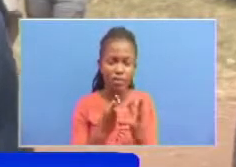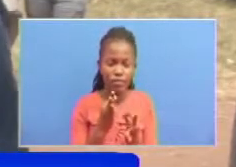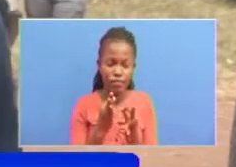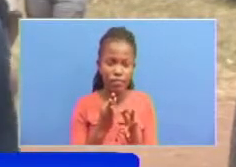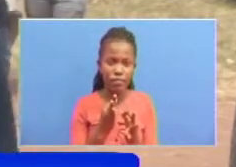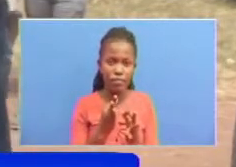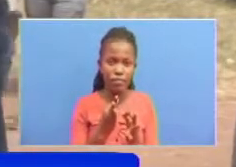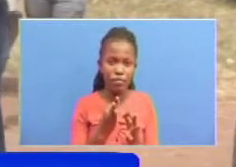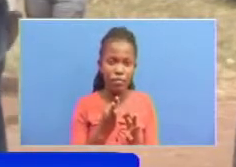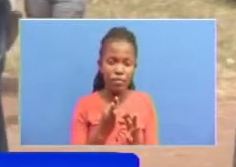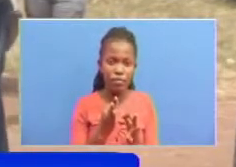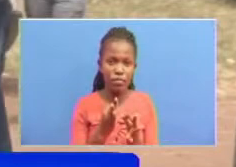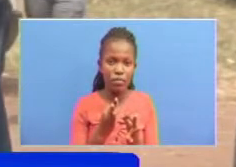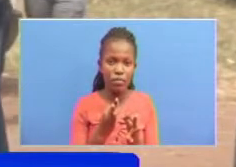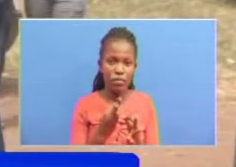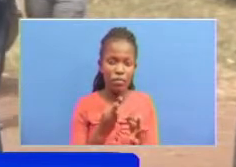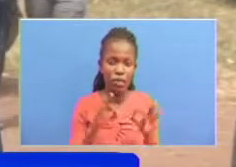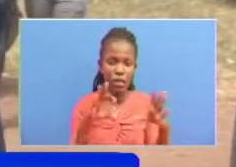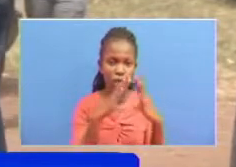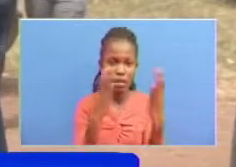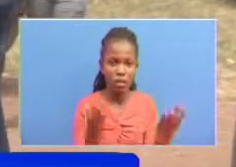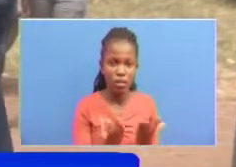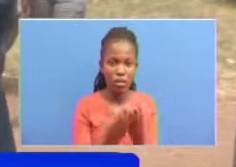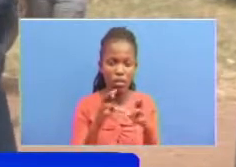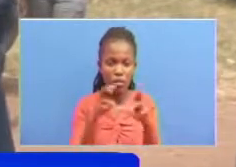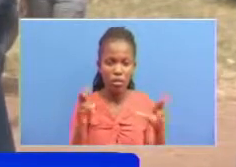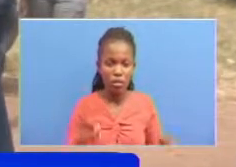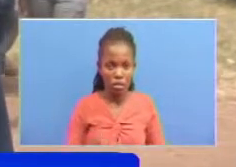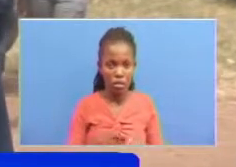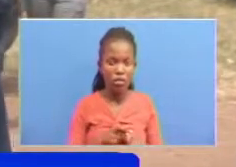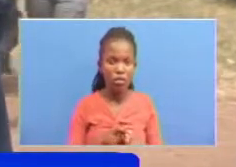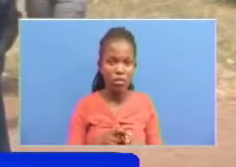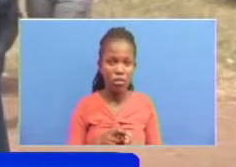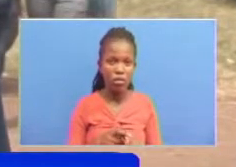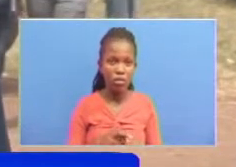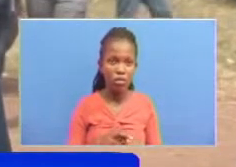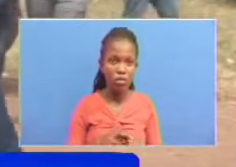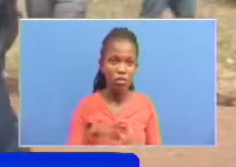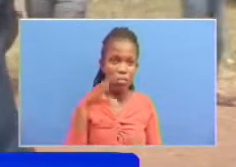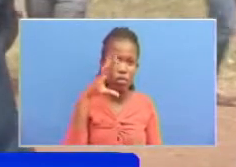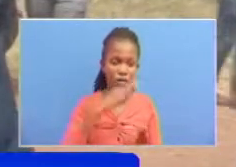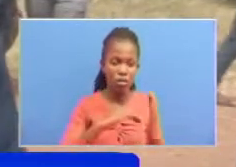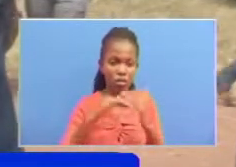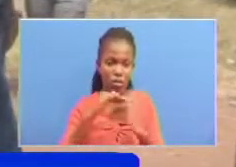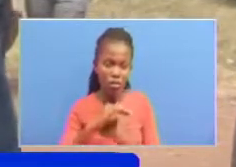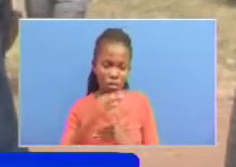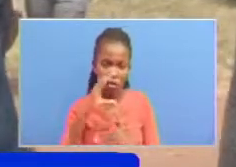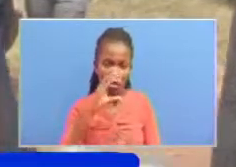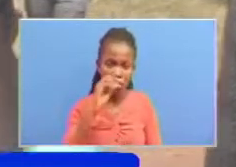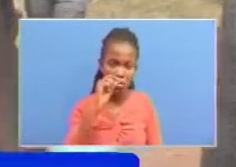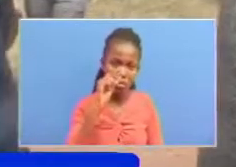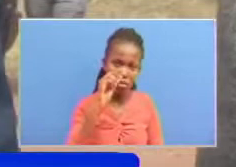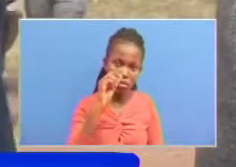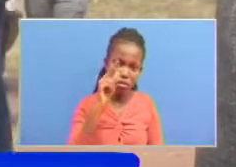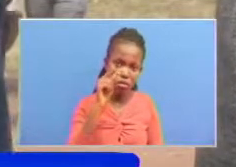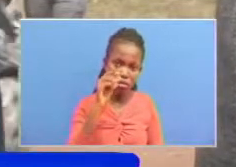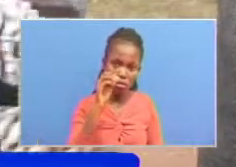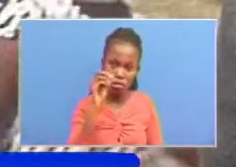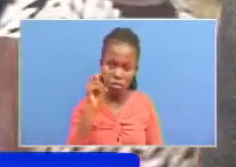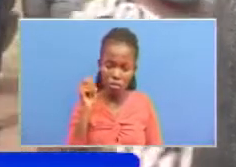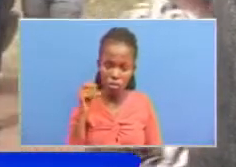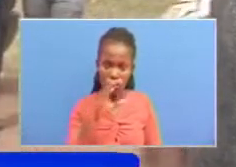ni stream ama classroom wanawekelea juu ya cotton soil. After 3 months unapata hiyo